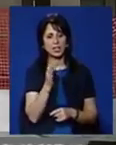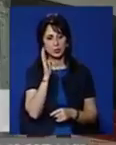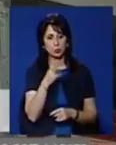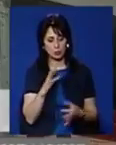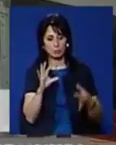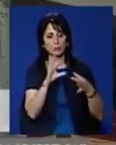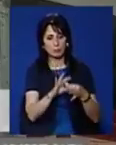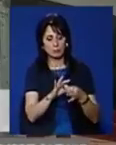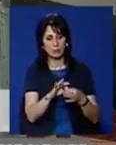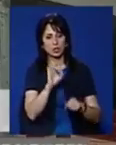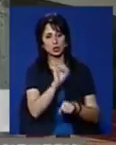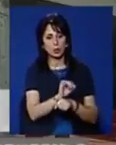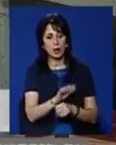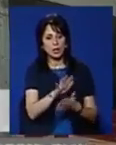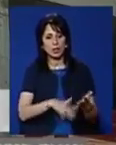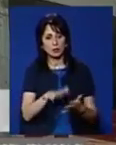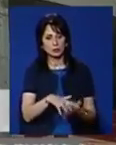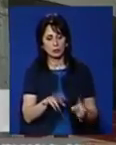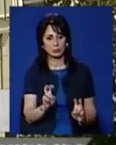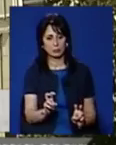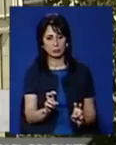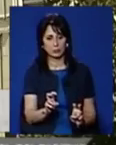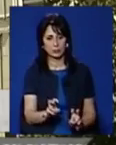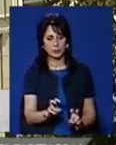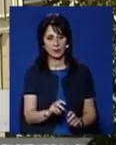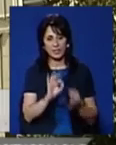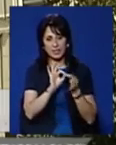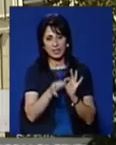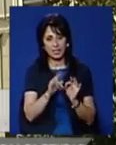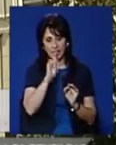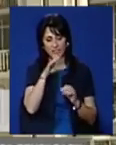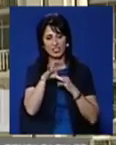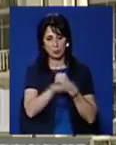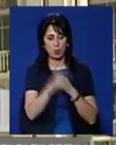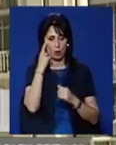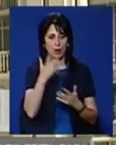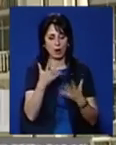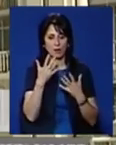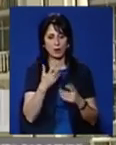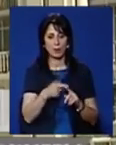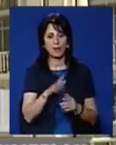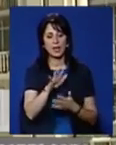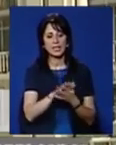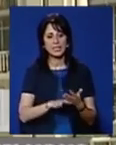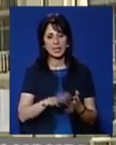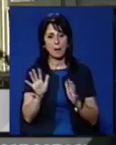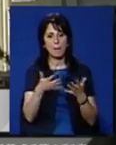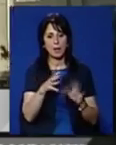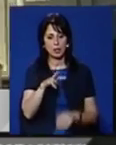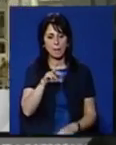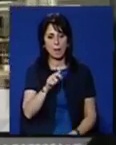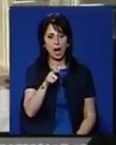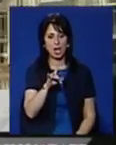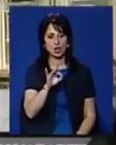მათ შეჩერებული მშენებლობების გაგრძელების შემთხვევაში. დეტალები თვის ბოლოს გახდება ცნობილი. გარდა ამისა გრძელდება ბათუმის მაგნოლიის